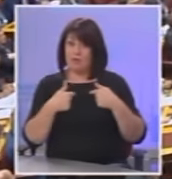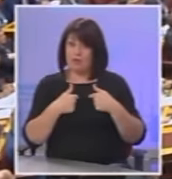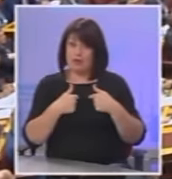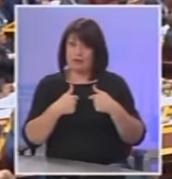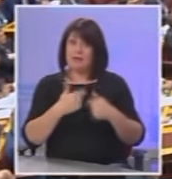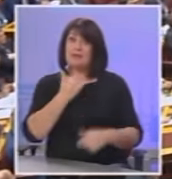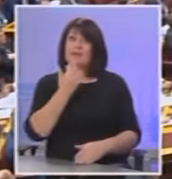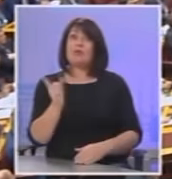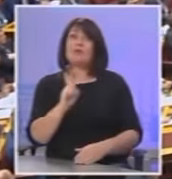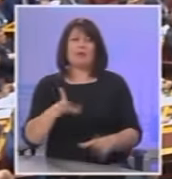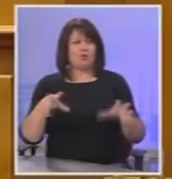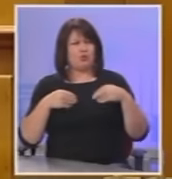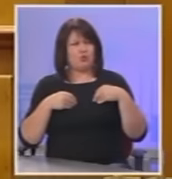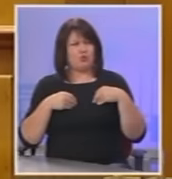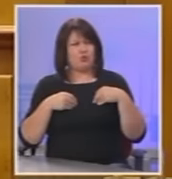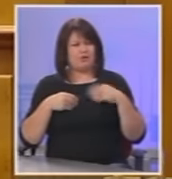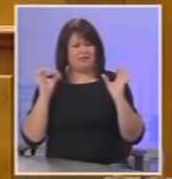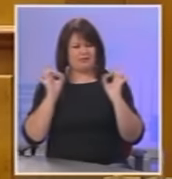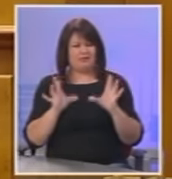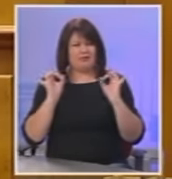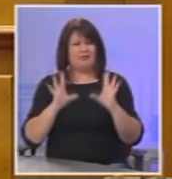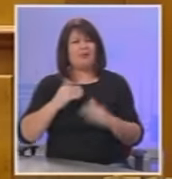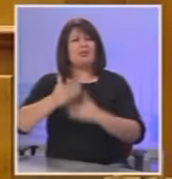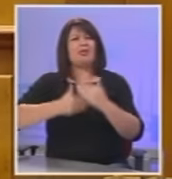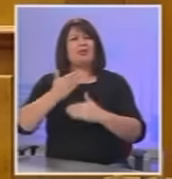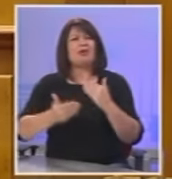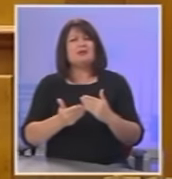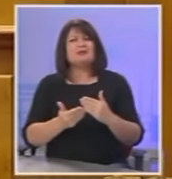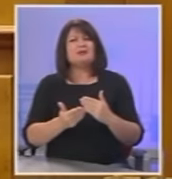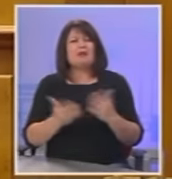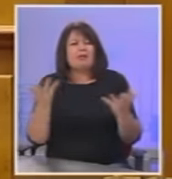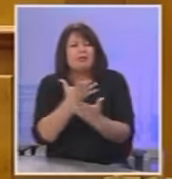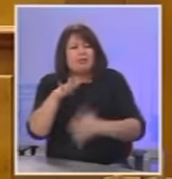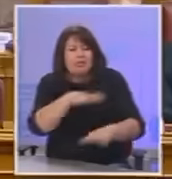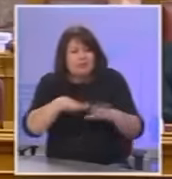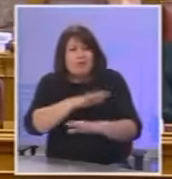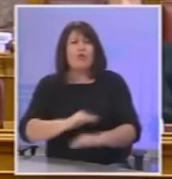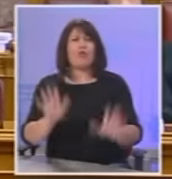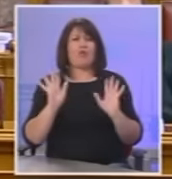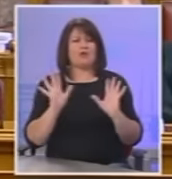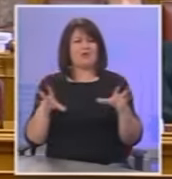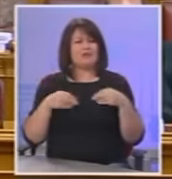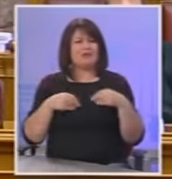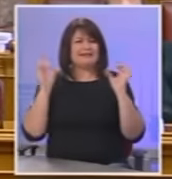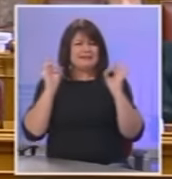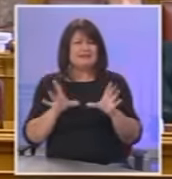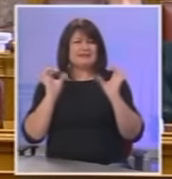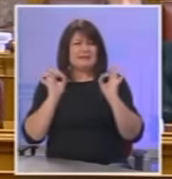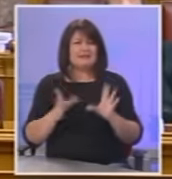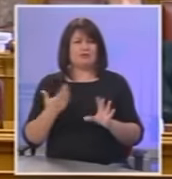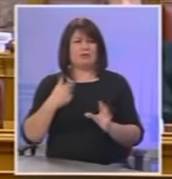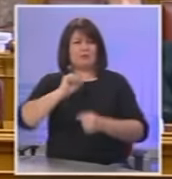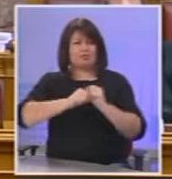μπορεί και δεν πρέπει να δεχθεί καμία διαδικασία αδιαφάνειας. Δεν πρόκειται να δεχθεί καμία